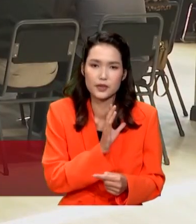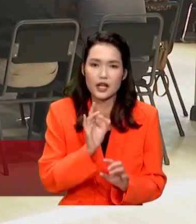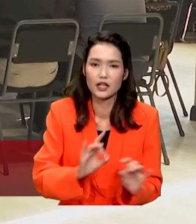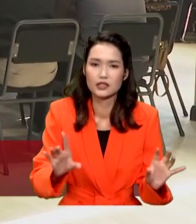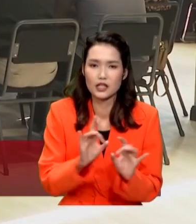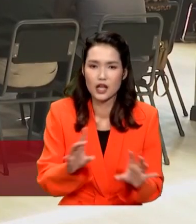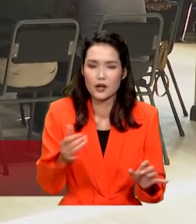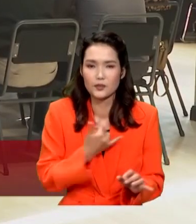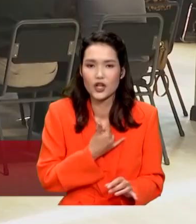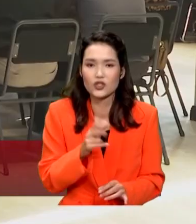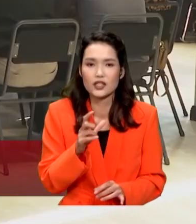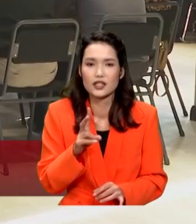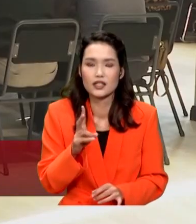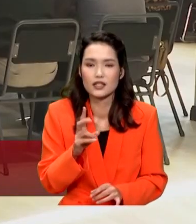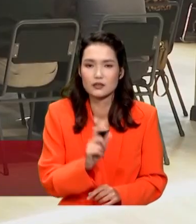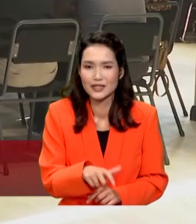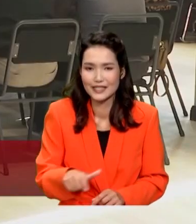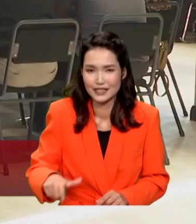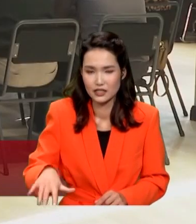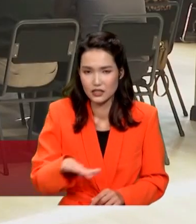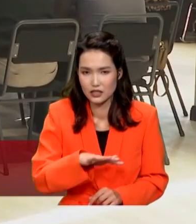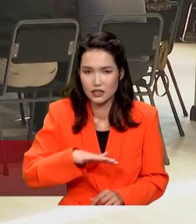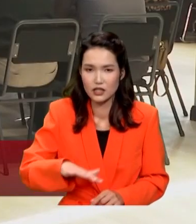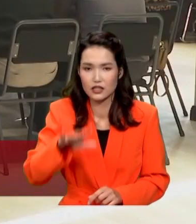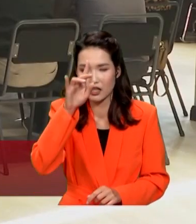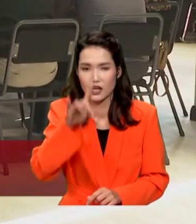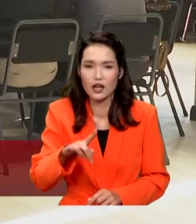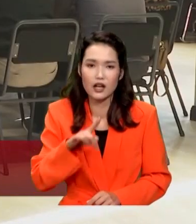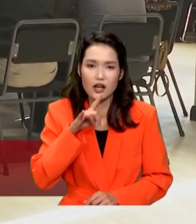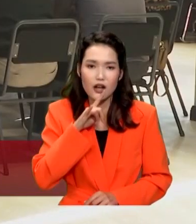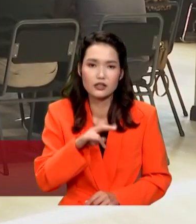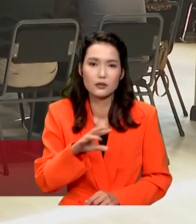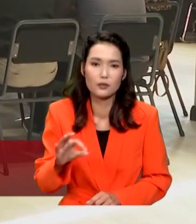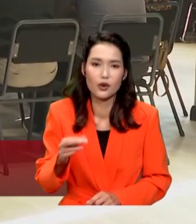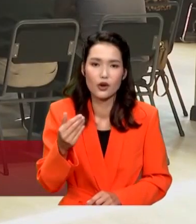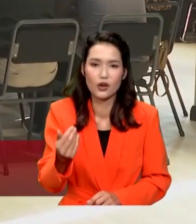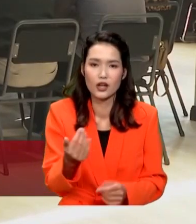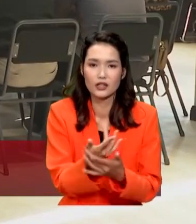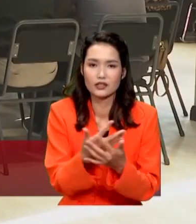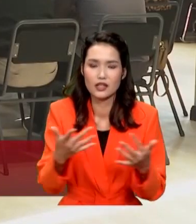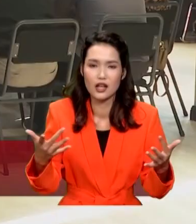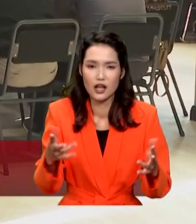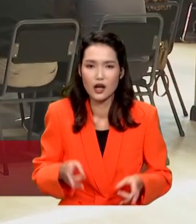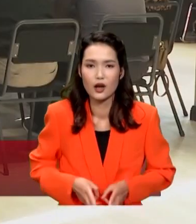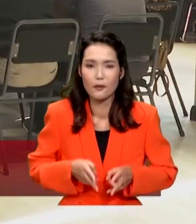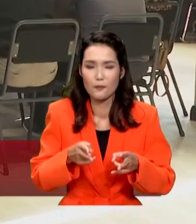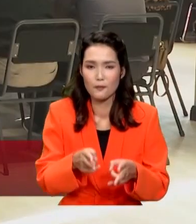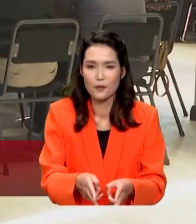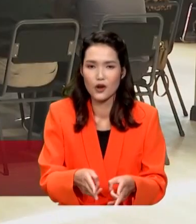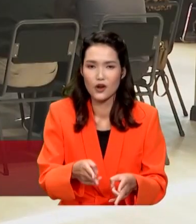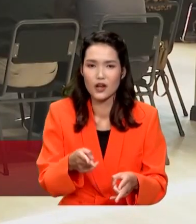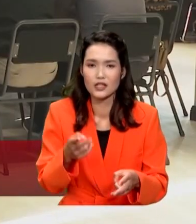рассказать нашим клиентам, рассказать казахстанцам о видах интернет-мошенничества